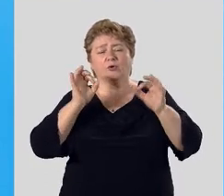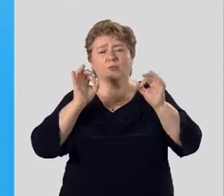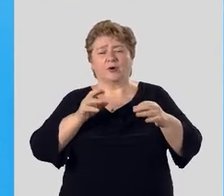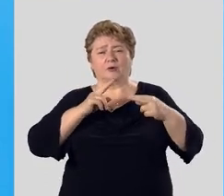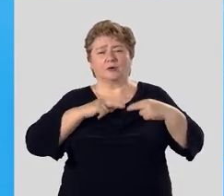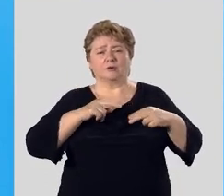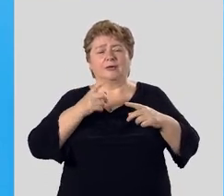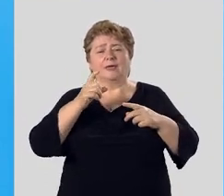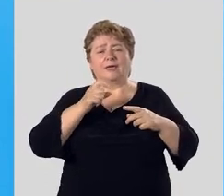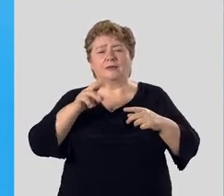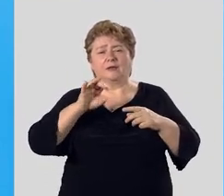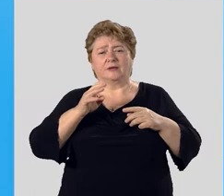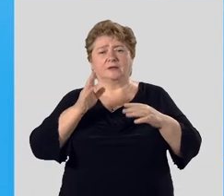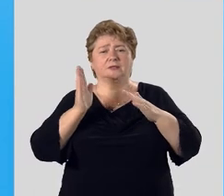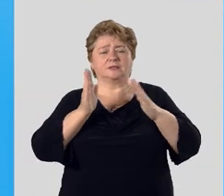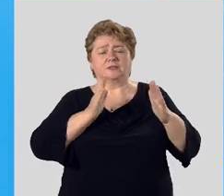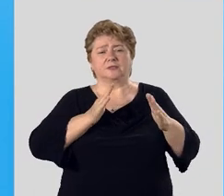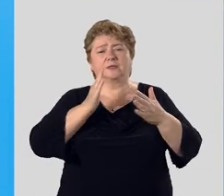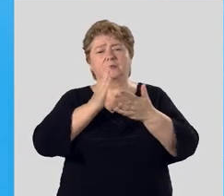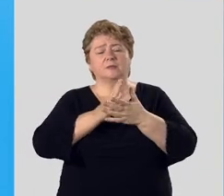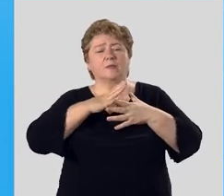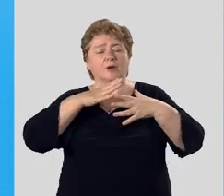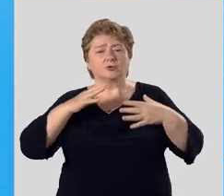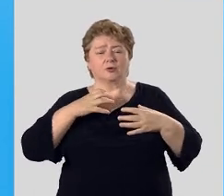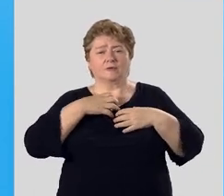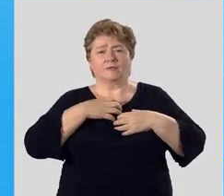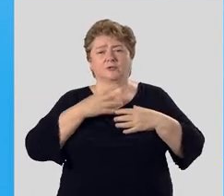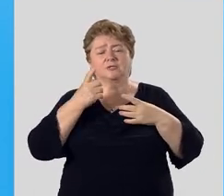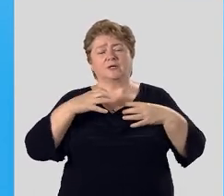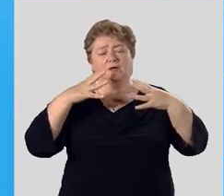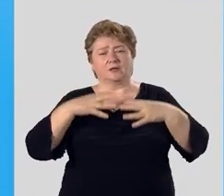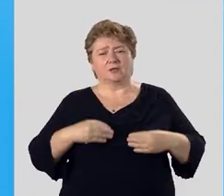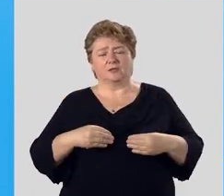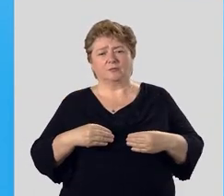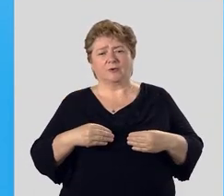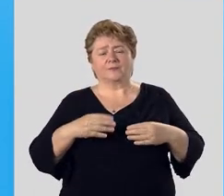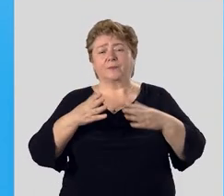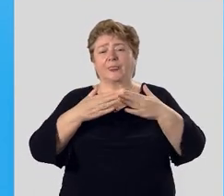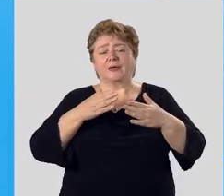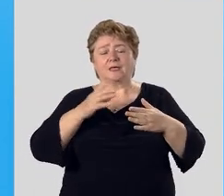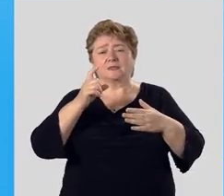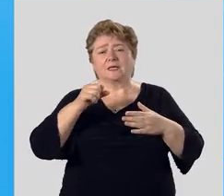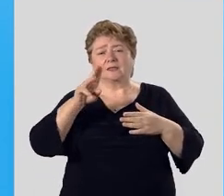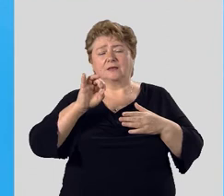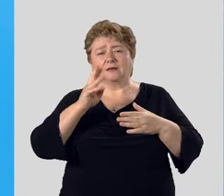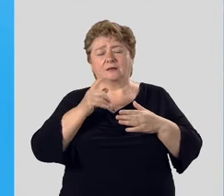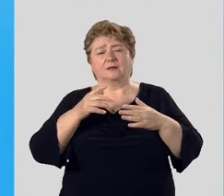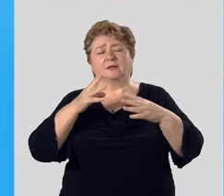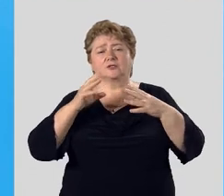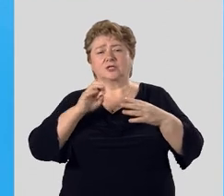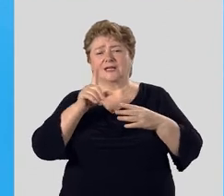Правильная работа эндокринной системы имеет большое значение для организма. Если эндокринные